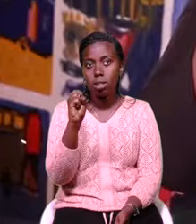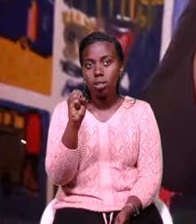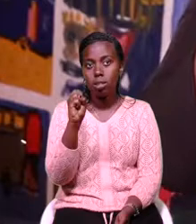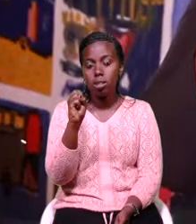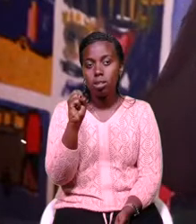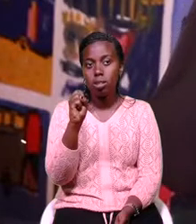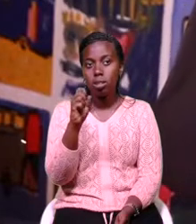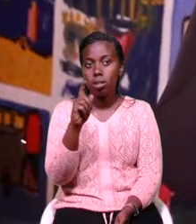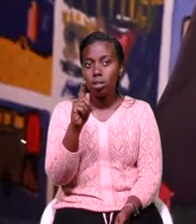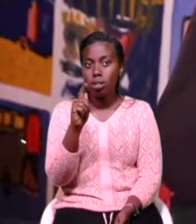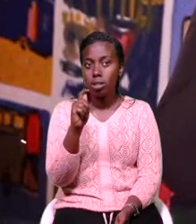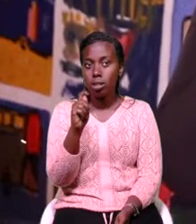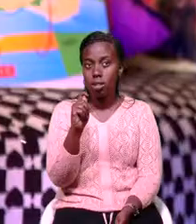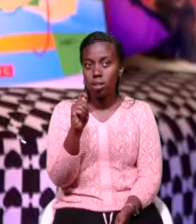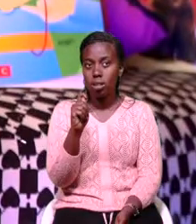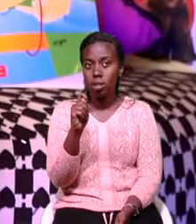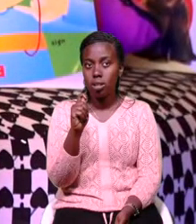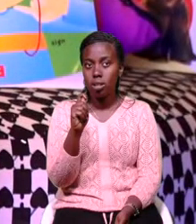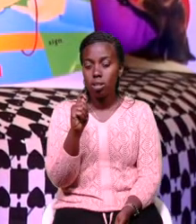T,